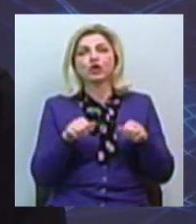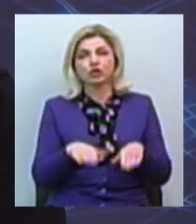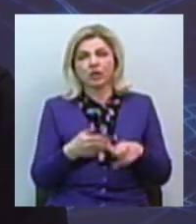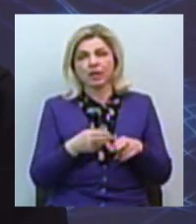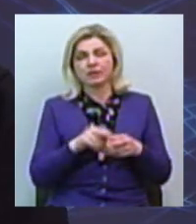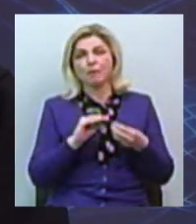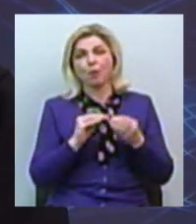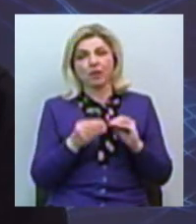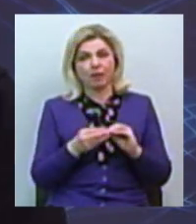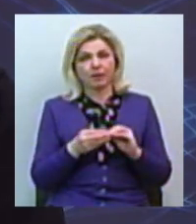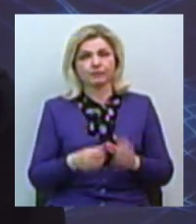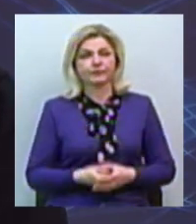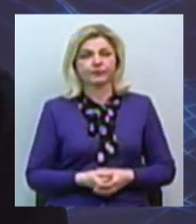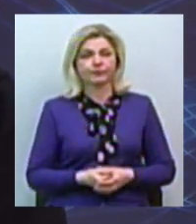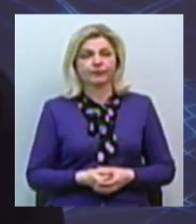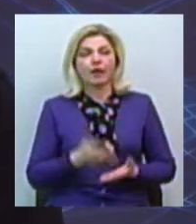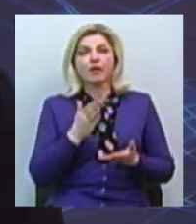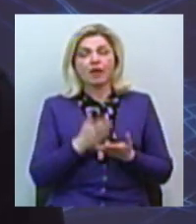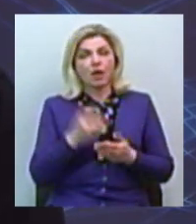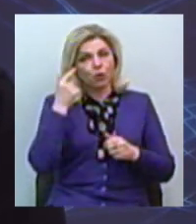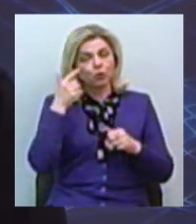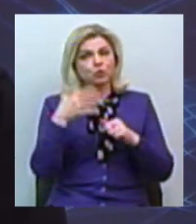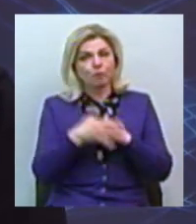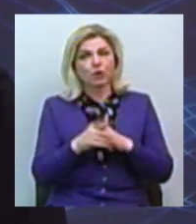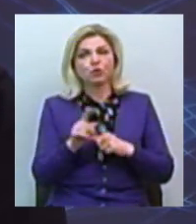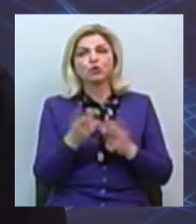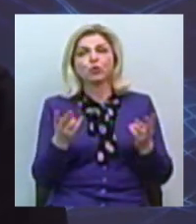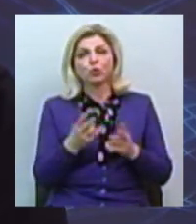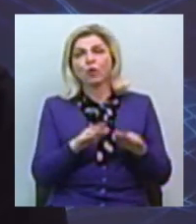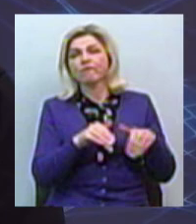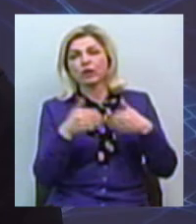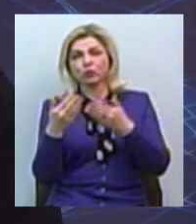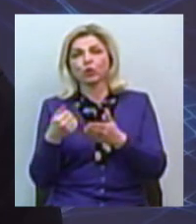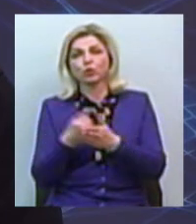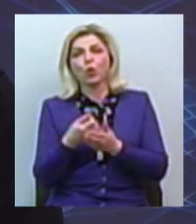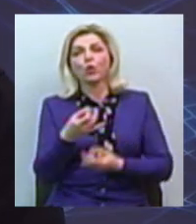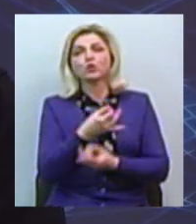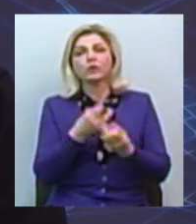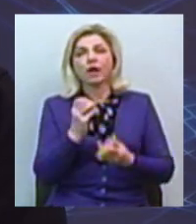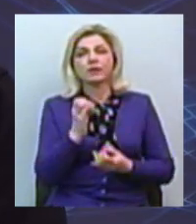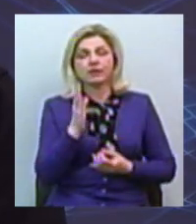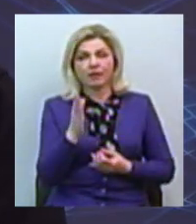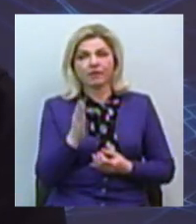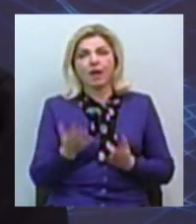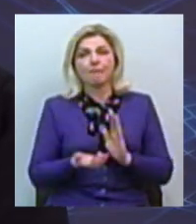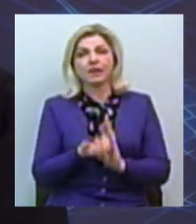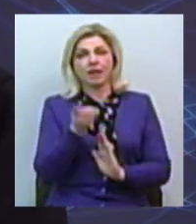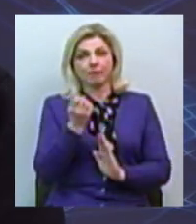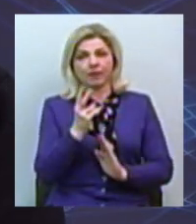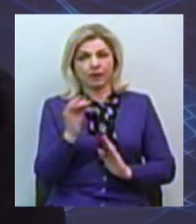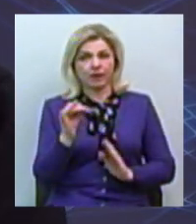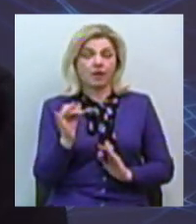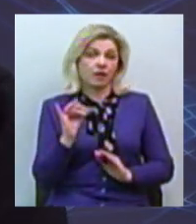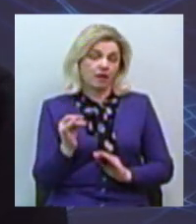цієї проблеми, є розуміння, що потрібно звернутися до консультантів з підтримки сертифікаційної, і